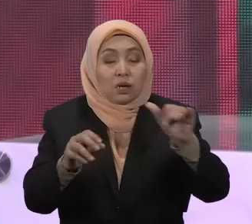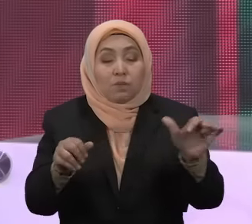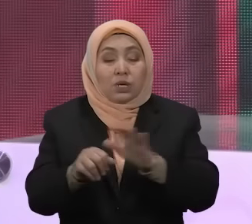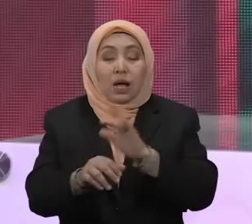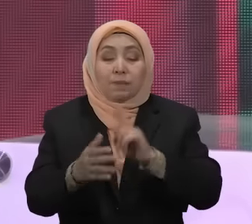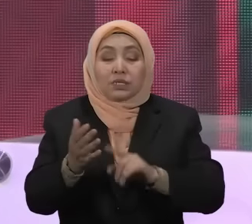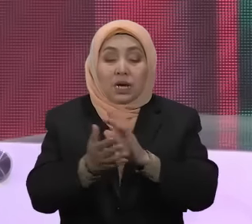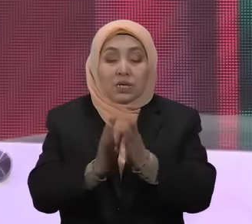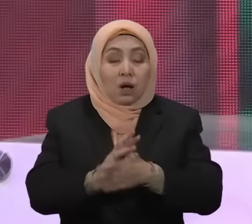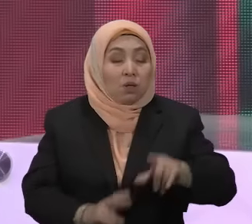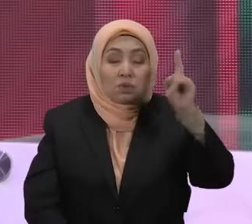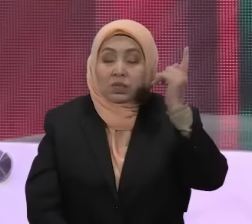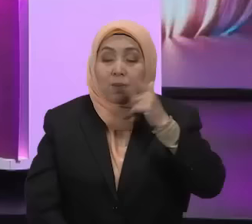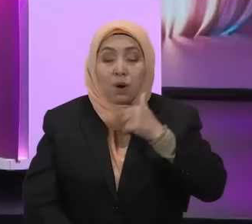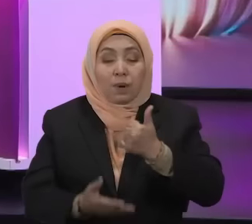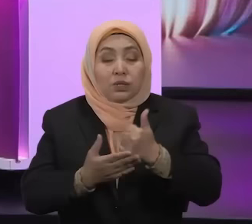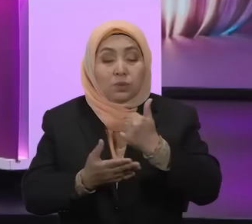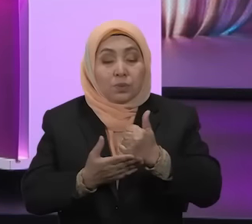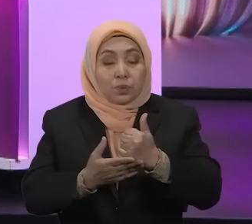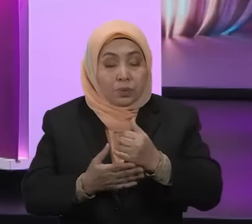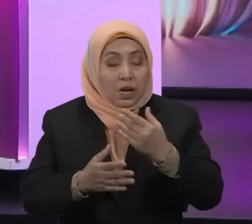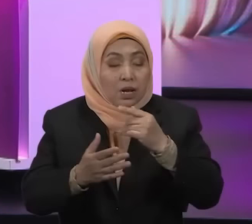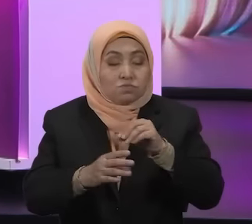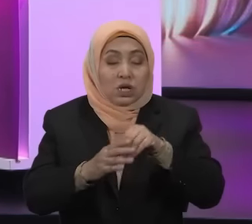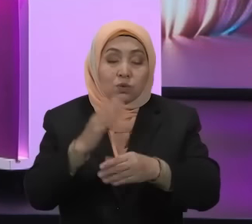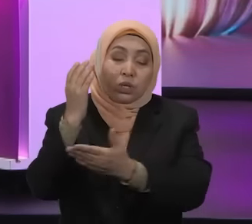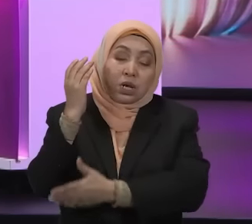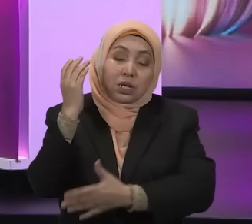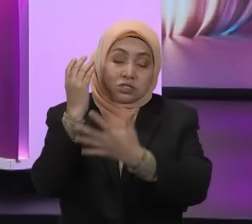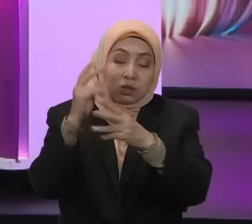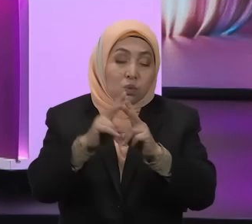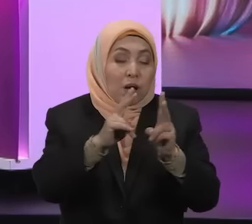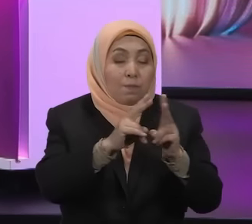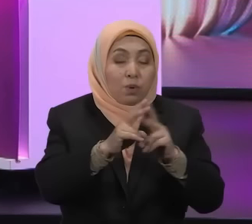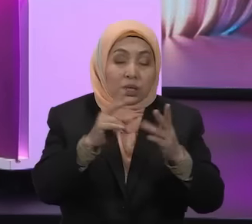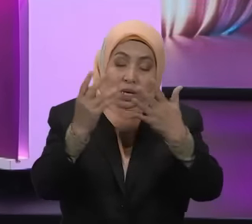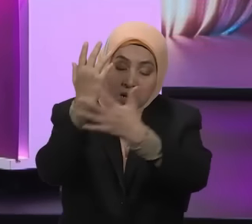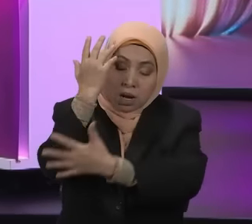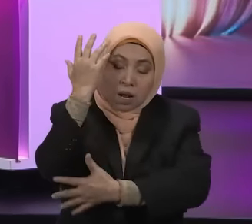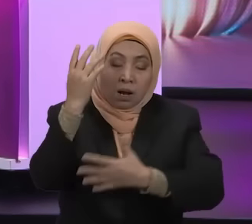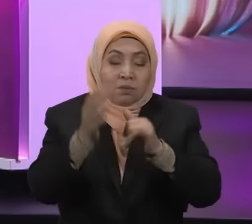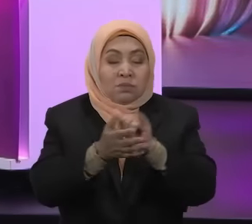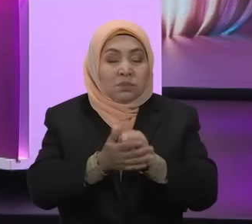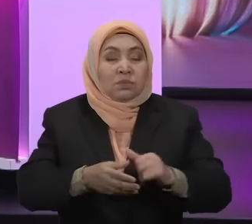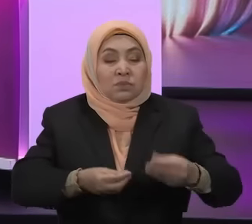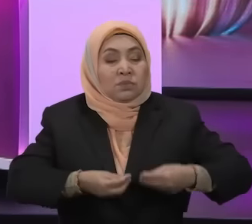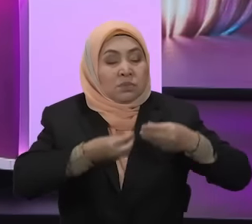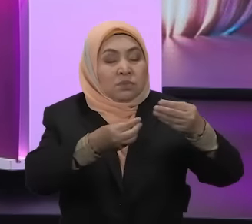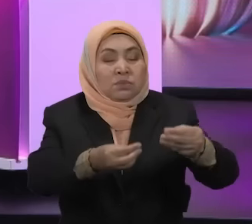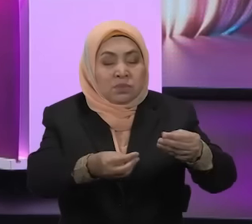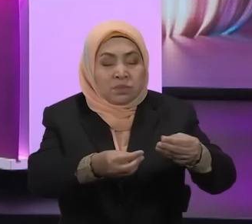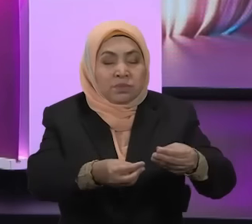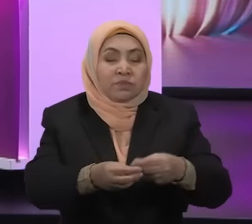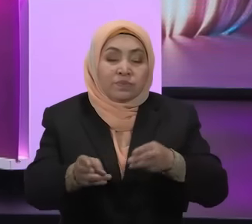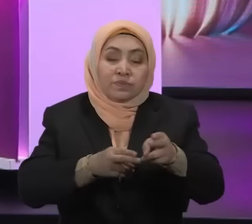dipenuhi, apa yang jadi? Allah tak nak bantu, Ustaz. Allah tak nak bantu dalam satu negeri, dalam satu kampung, dalam satu negara tersebut, dan Allah serahkan urusan